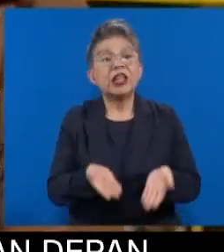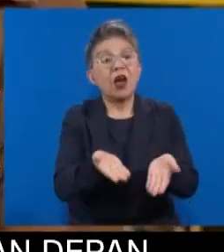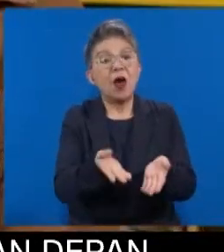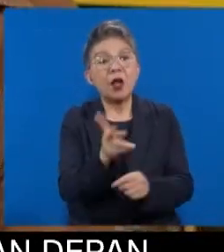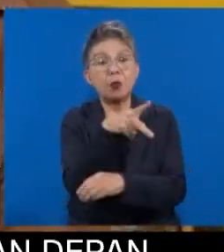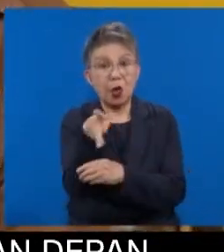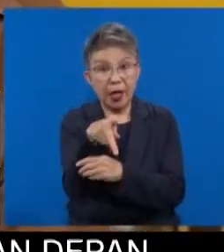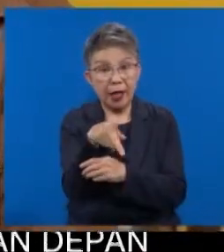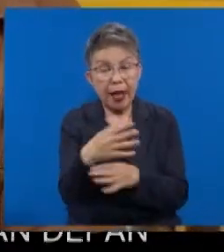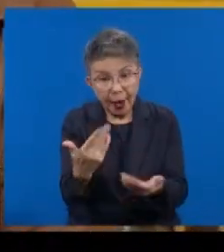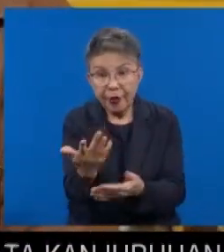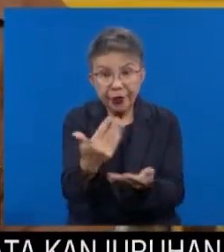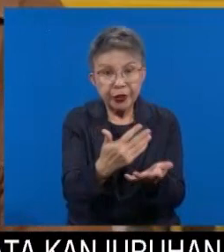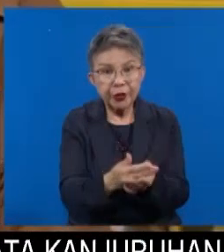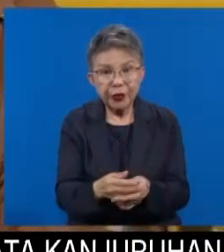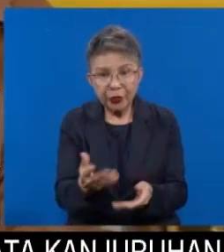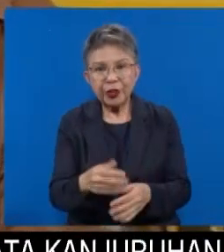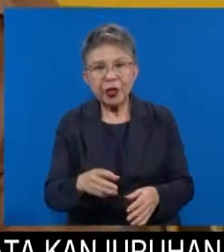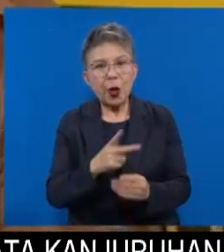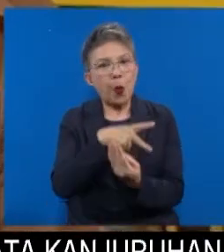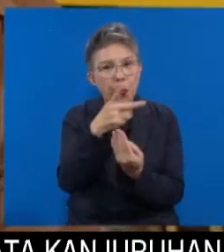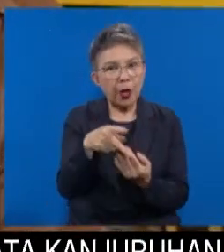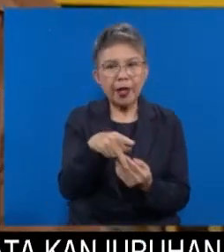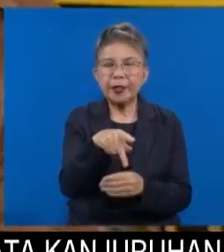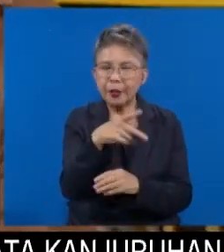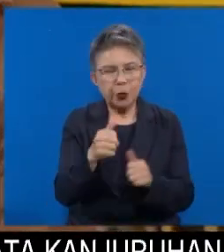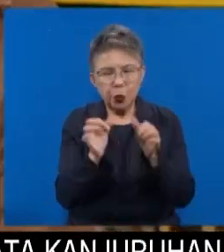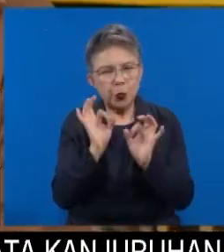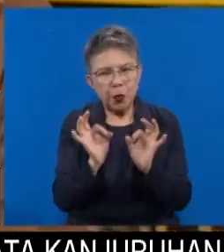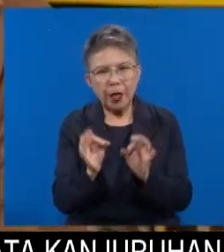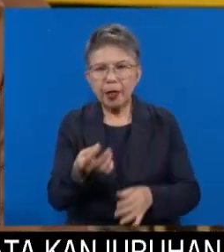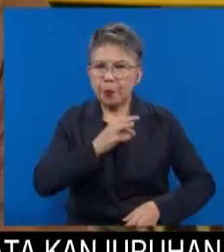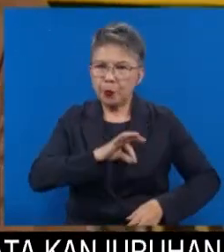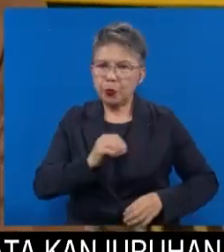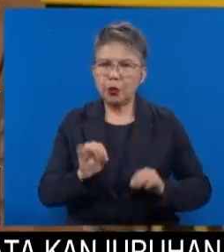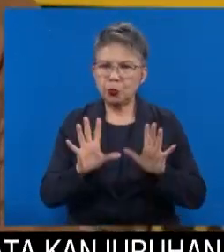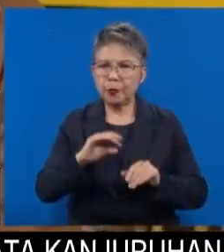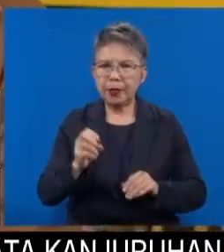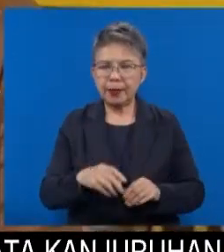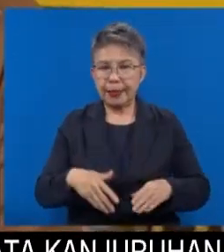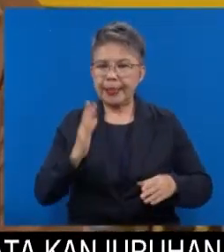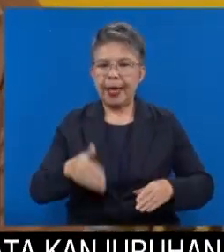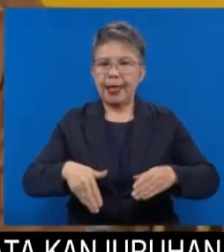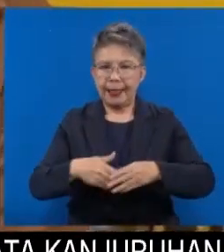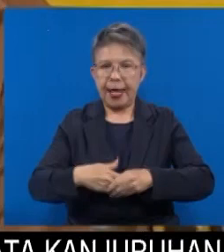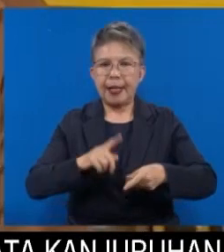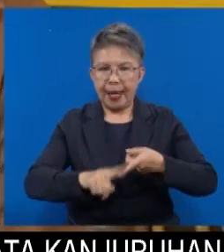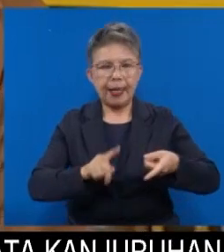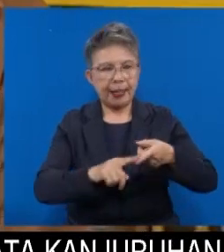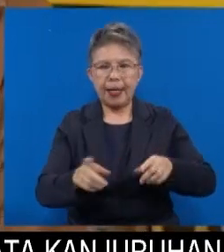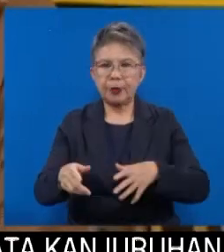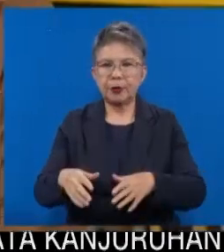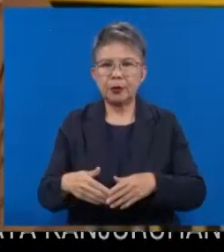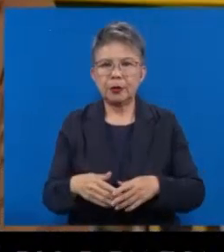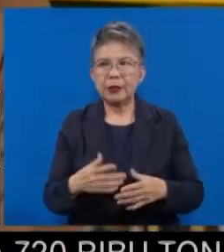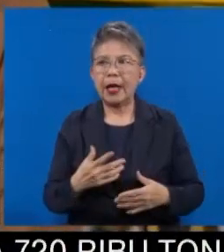kating-kating kita buat ikut proyek ini nih, uangnya lumayan gitu. Terus kita dikenalin tuh sama si Aisyah ini. Terus akhirnya